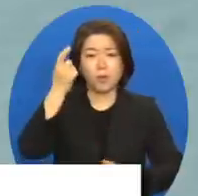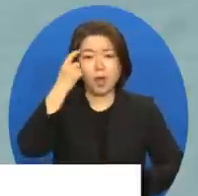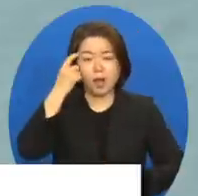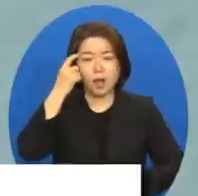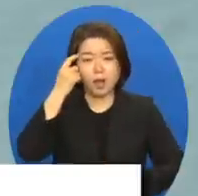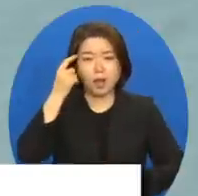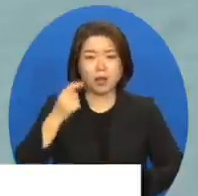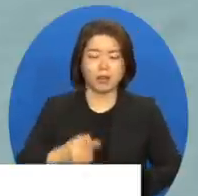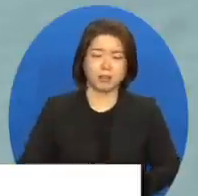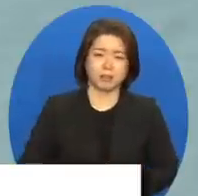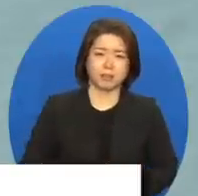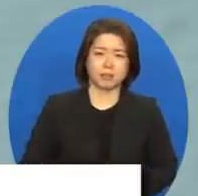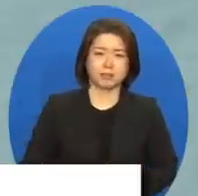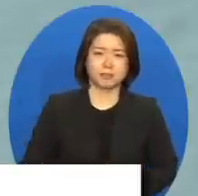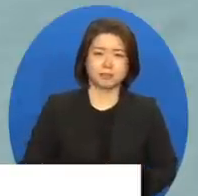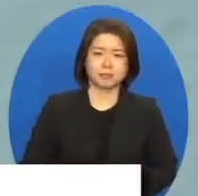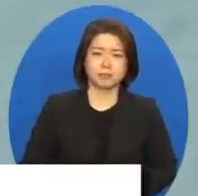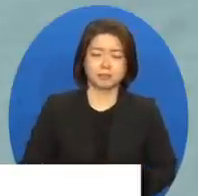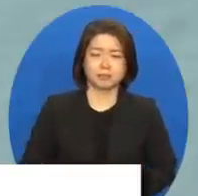그렇습니까?